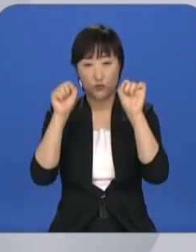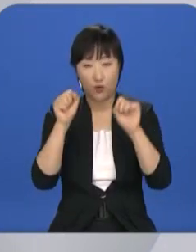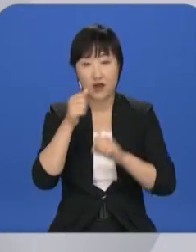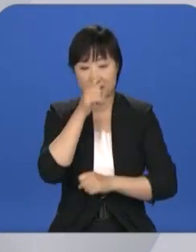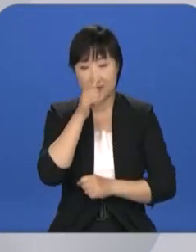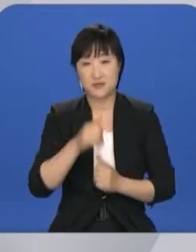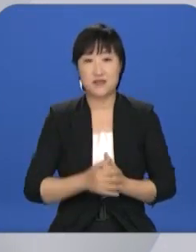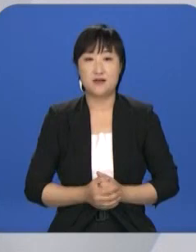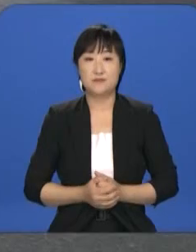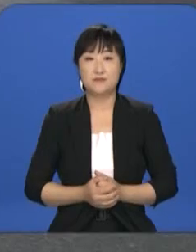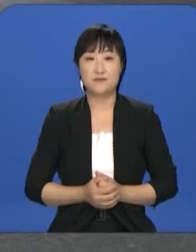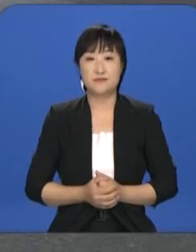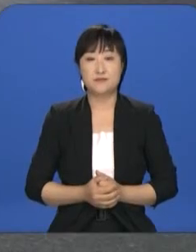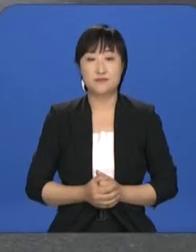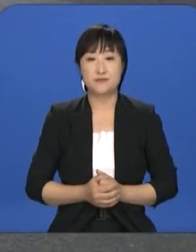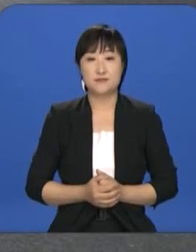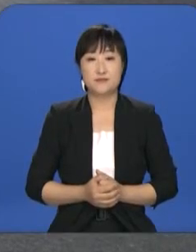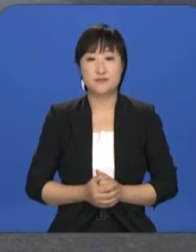벌이겠습니다.